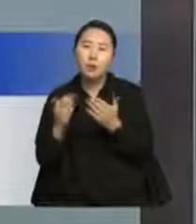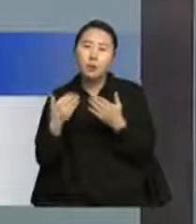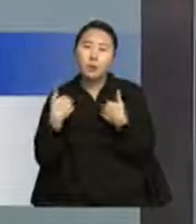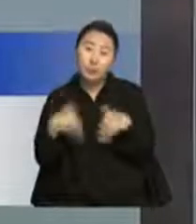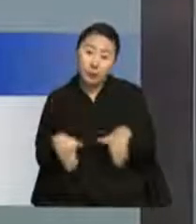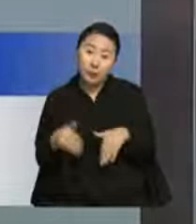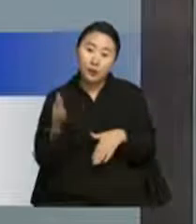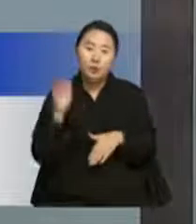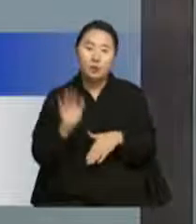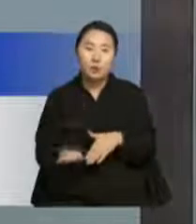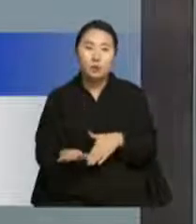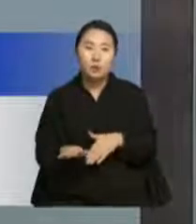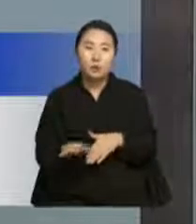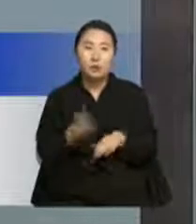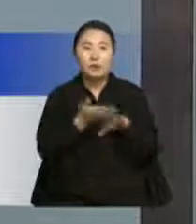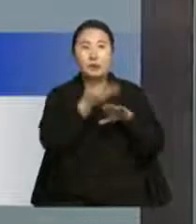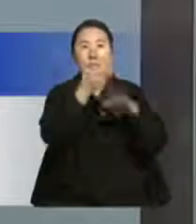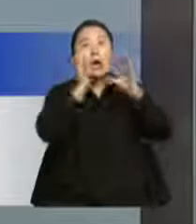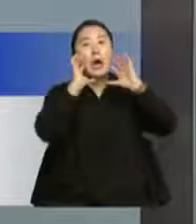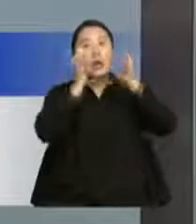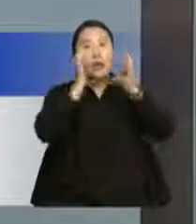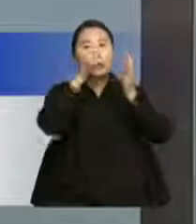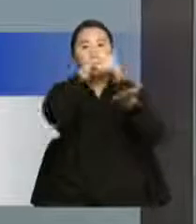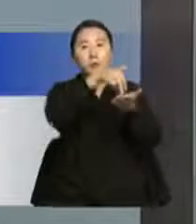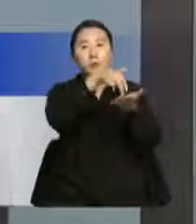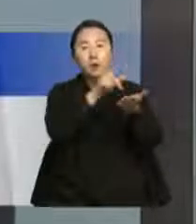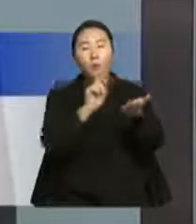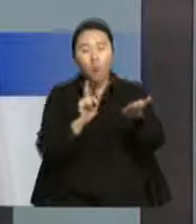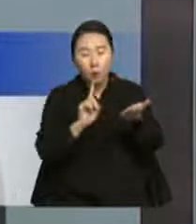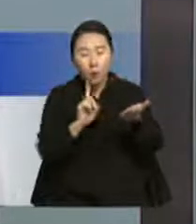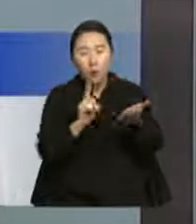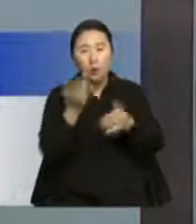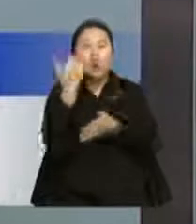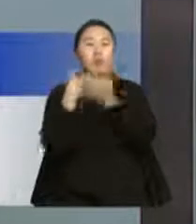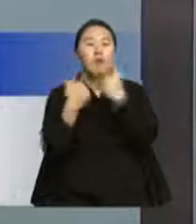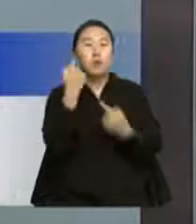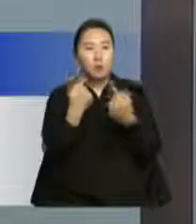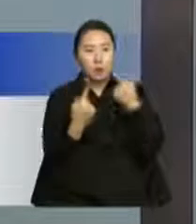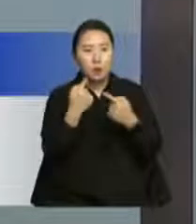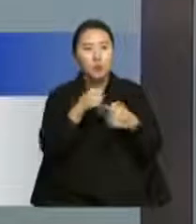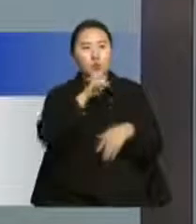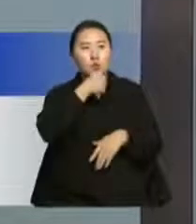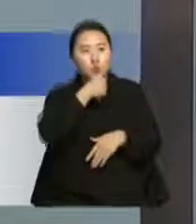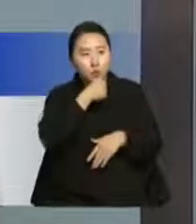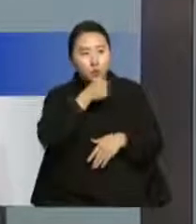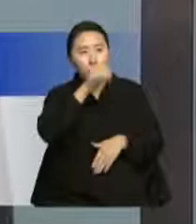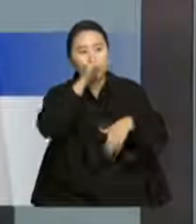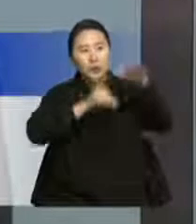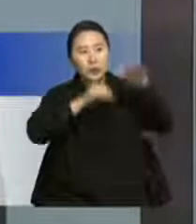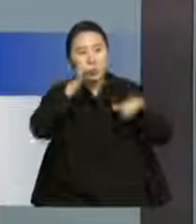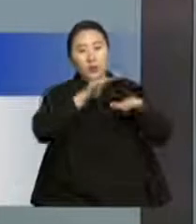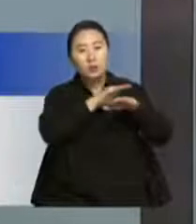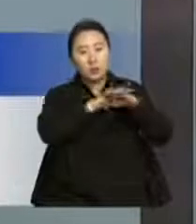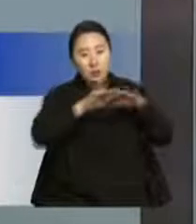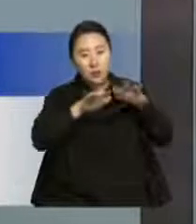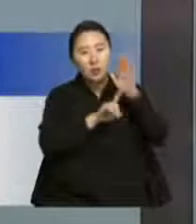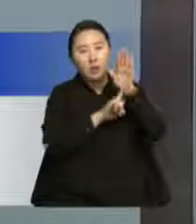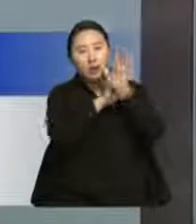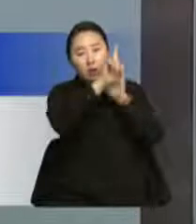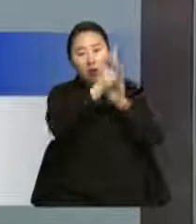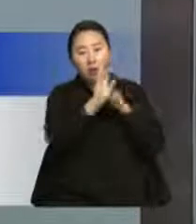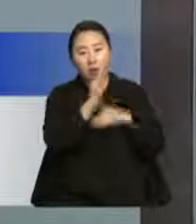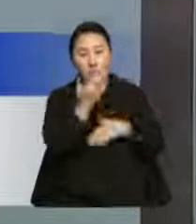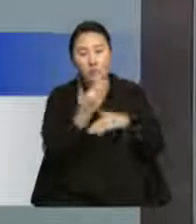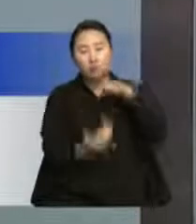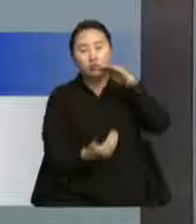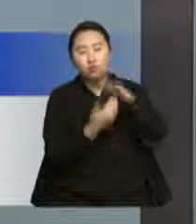경향이 있긴 하지만 그래도 상위권 아이들 같은 경우에는 그 과거에 비해서 점수 편차가 표준 점수가 좀 고르게 나왔고 그다음에